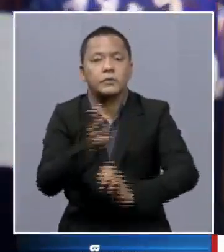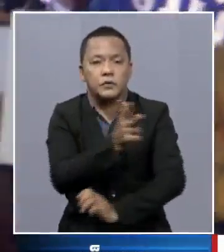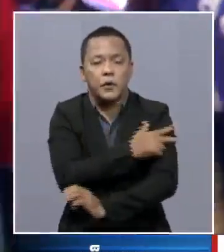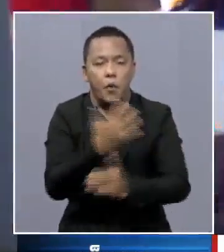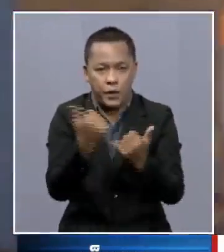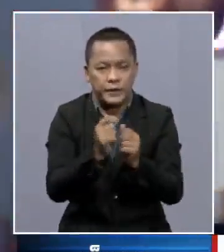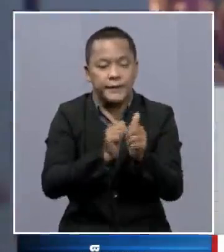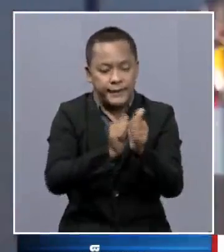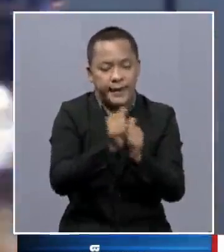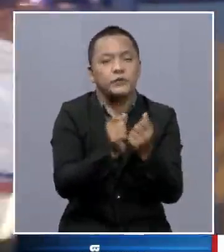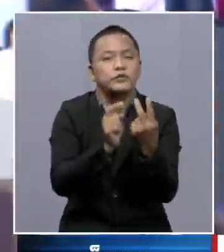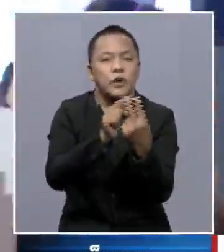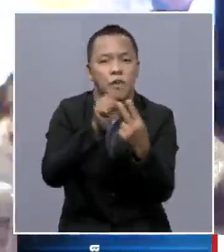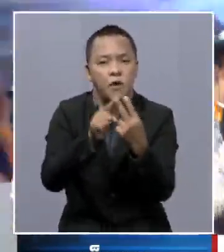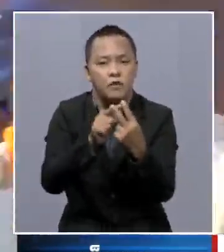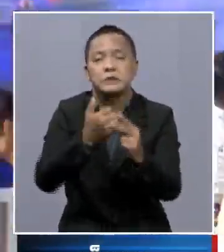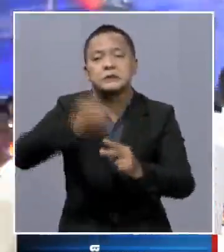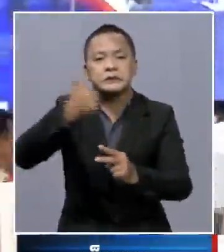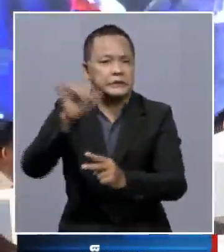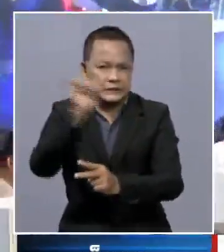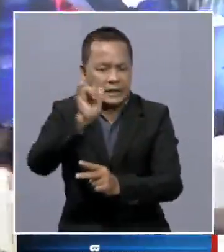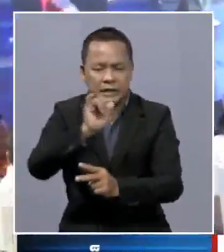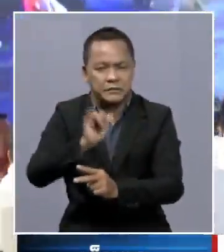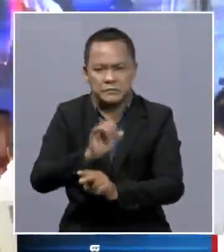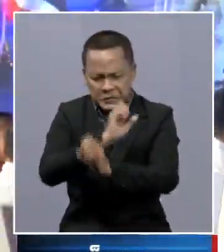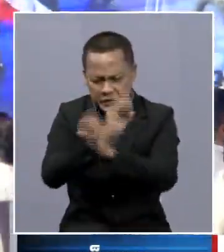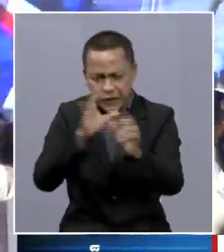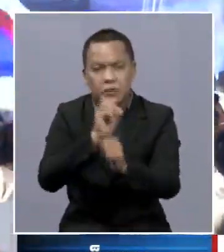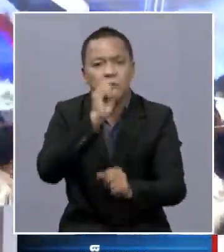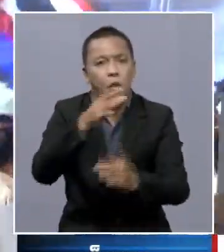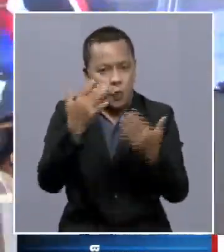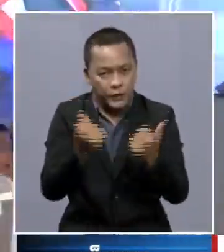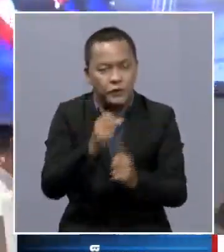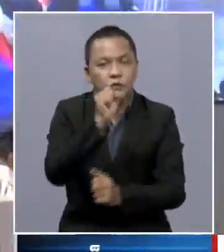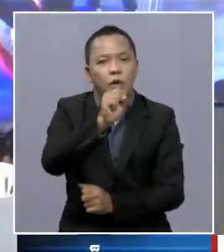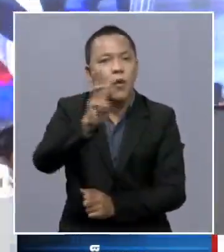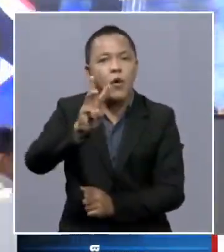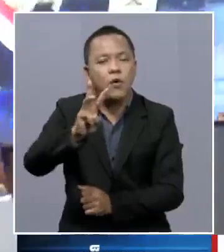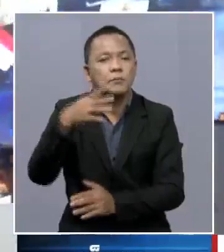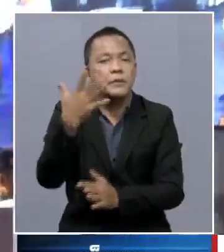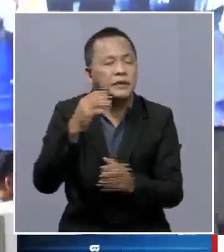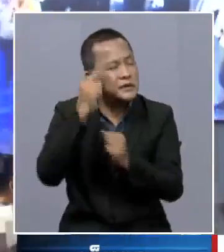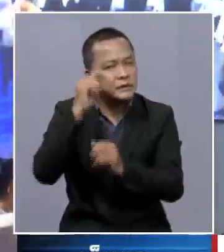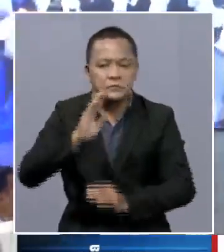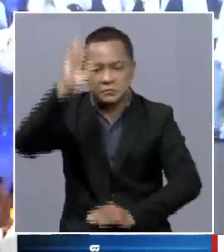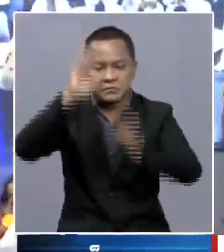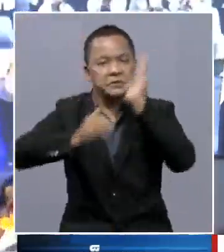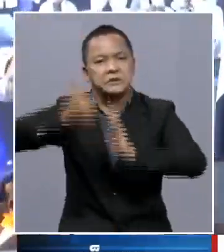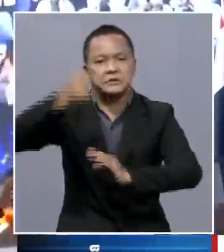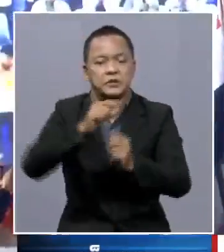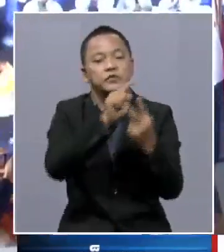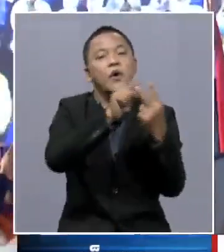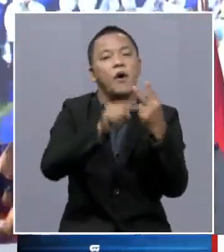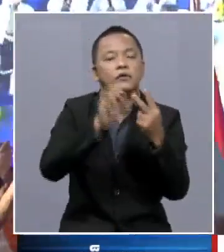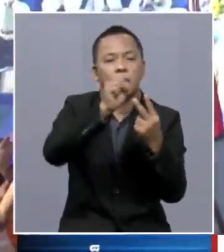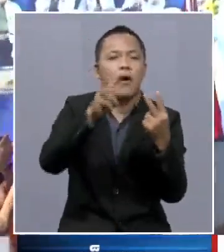สั่โงนี้ตองแข่งกอยู่ 2 คนคนอื่นยไม่ใช่ กลาพูเลยวาันนี้สอเหรอไม่มใครที่จะยกมอใหคนอื่นนอกจาก